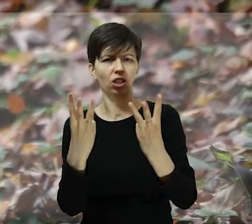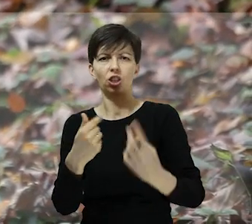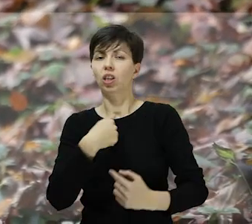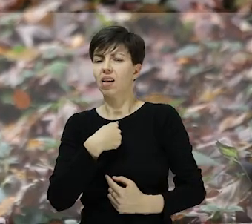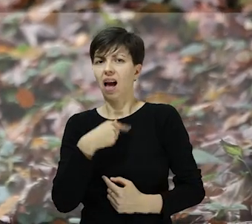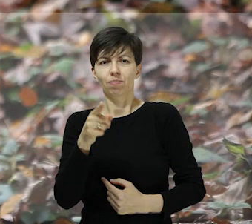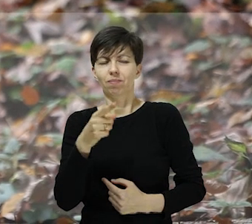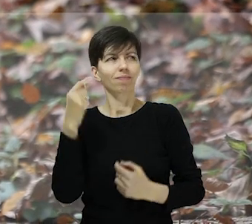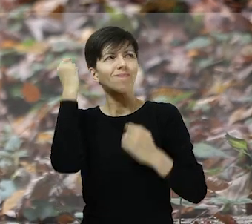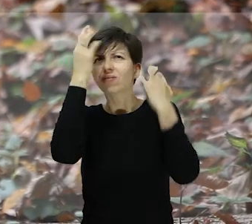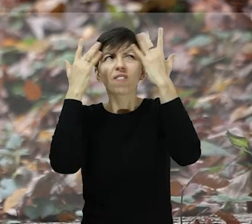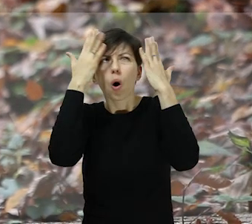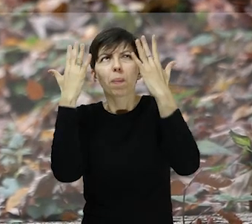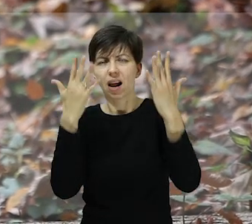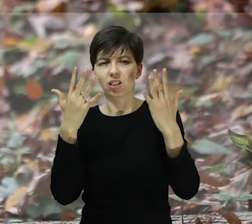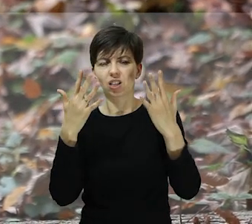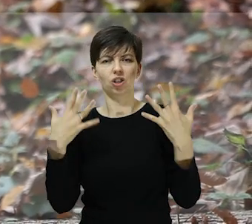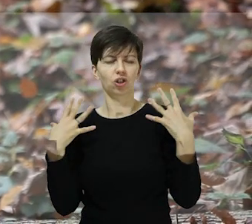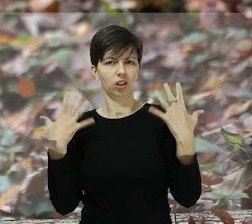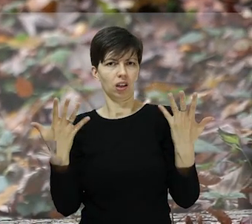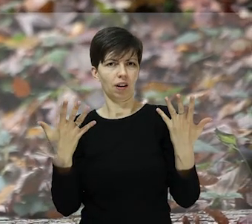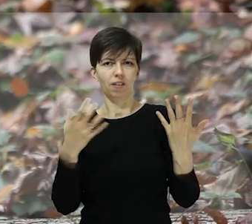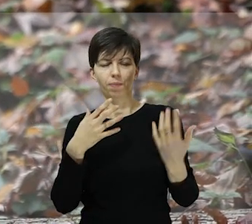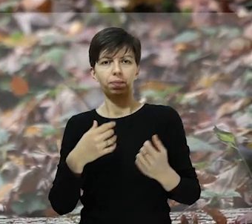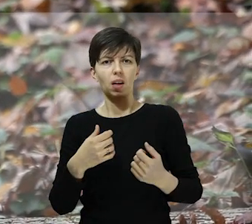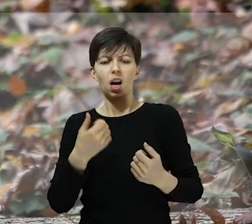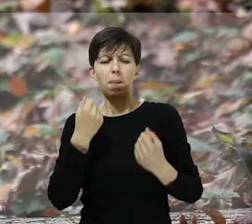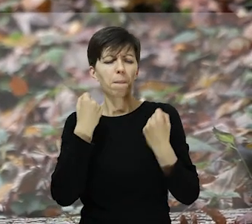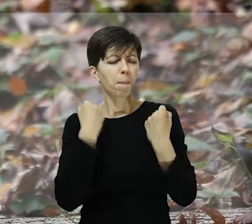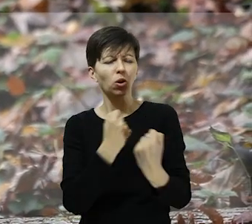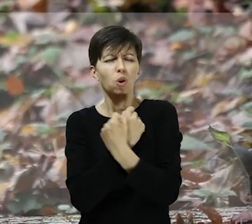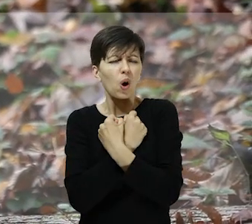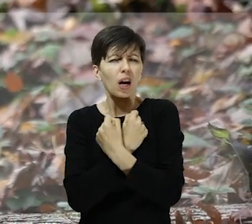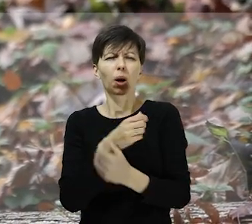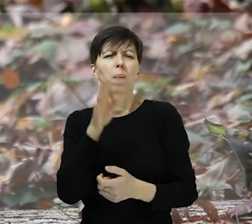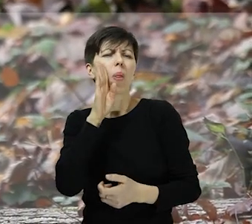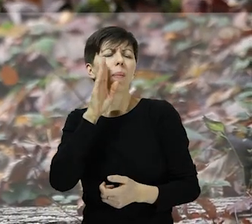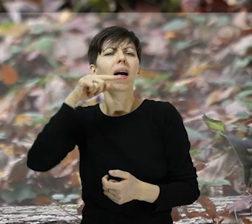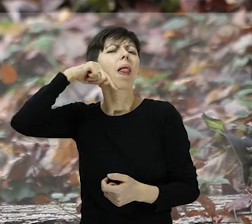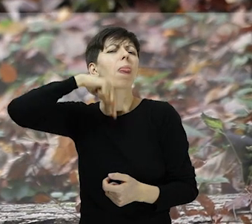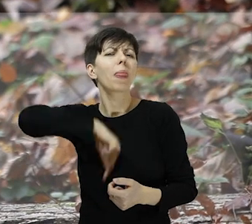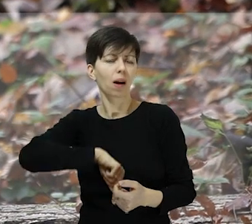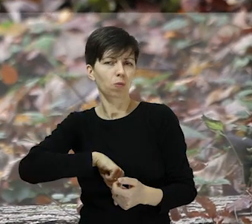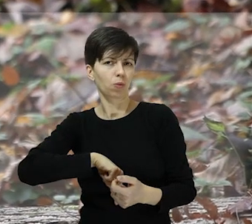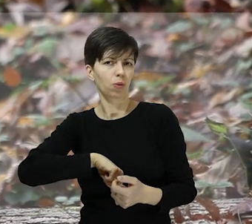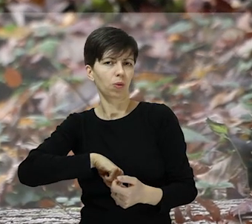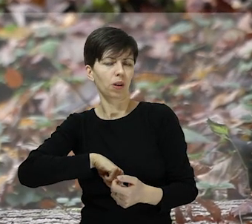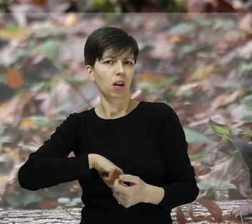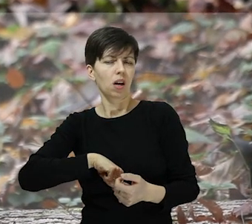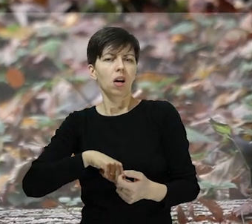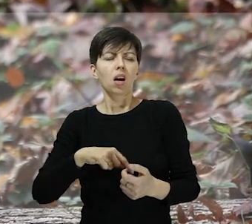że nie wyobrażamy sobie bez nich życia. Że tak je kochamy, że wręcz możemy się od nich